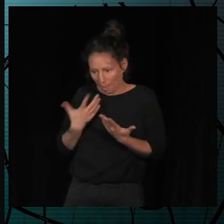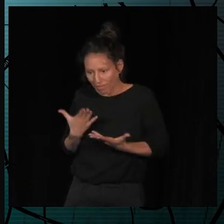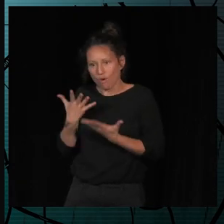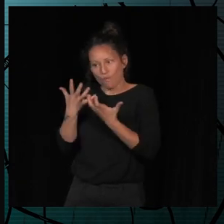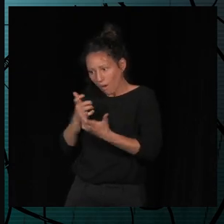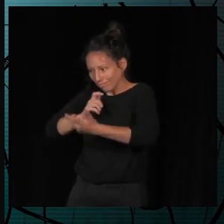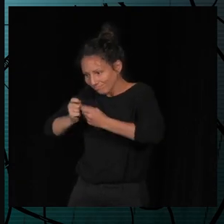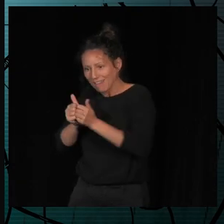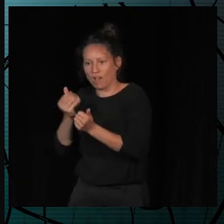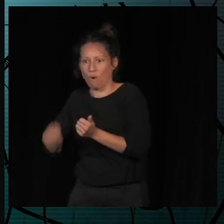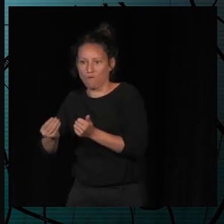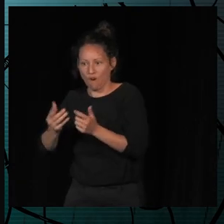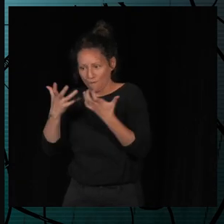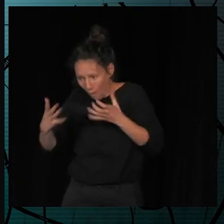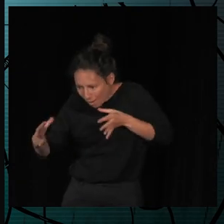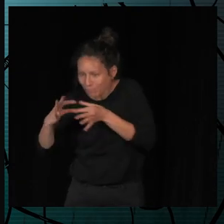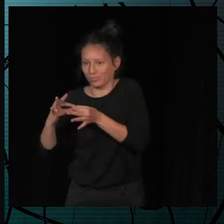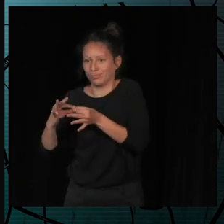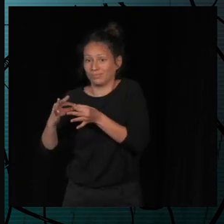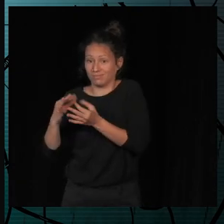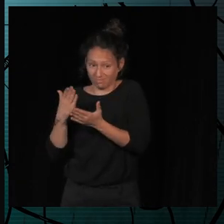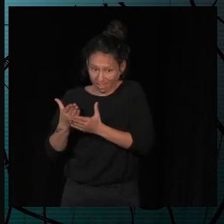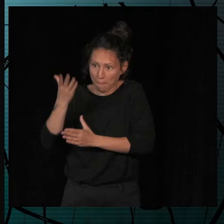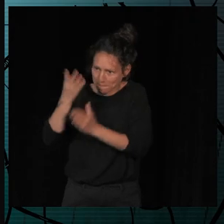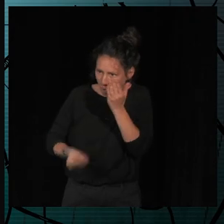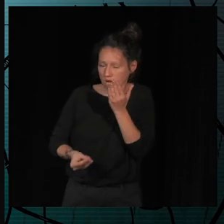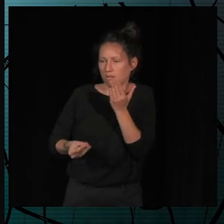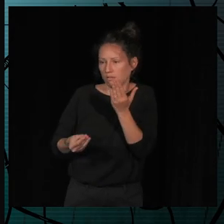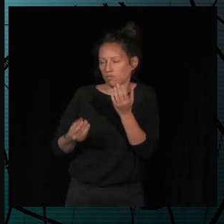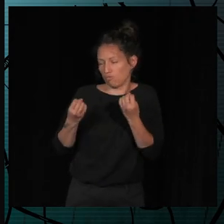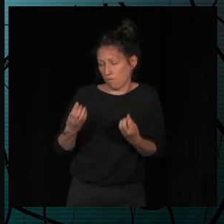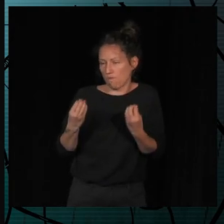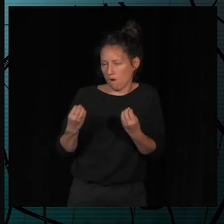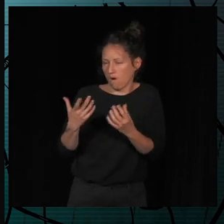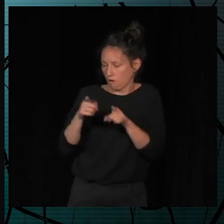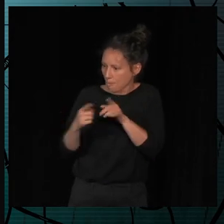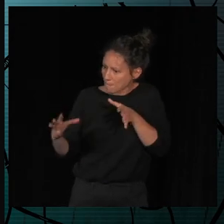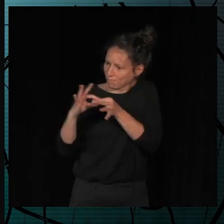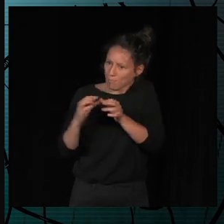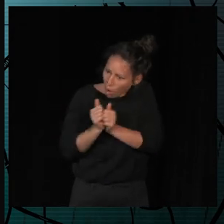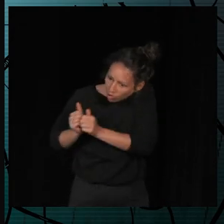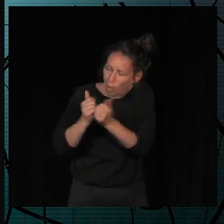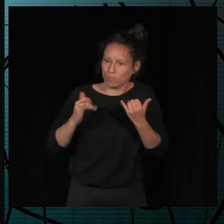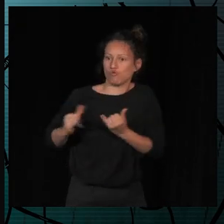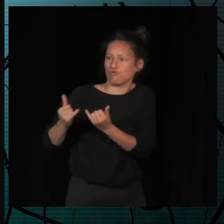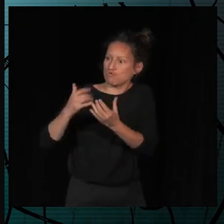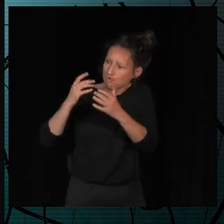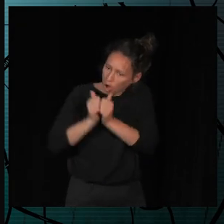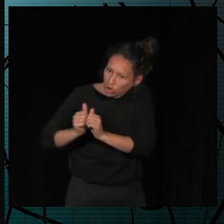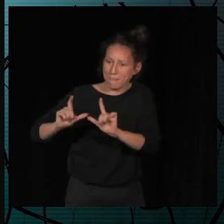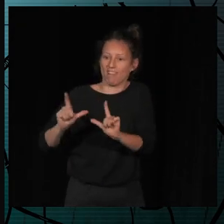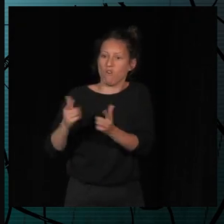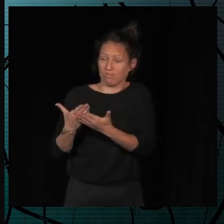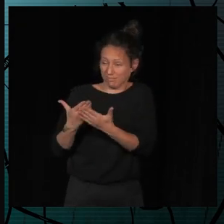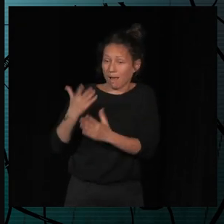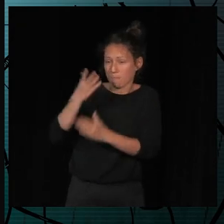le plus important c'est de remettre ce lien qui nous manque à certains moments et cette notion de de de de collectif voilà bon je vais pas m'éterniser mais les